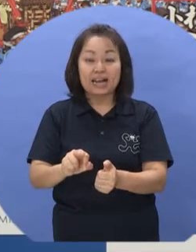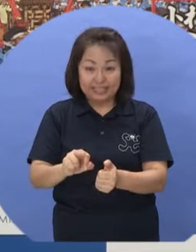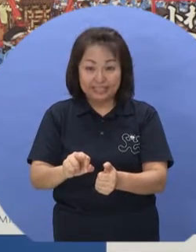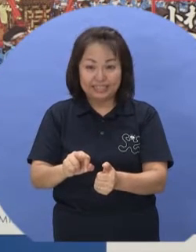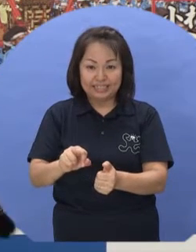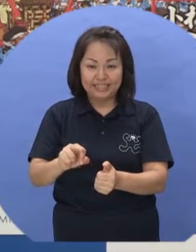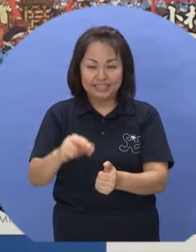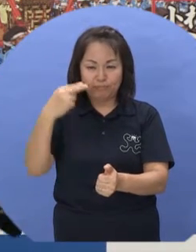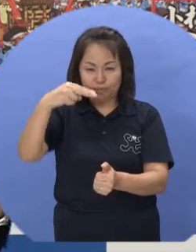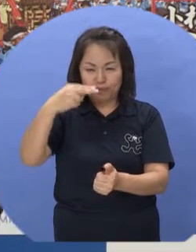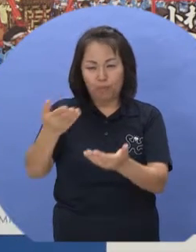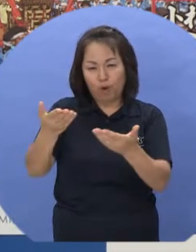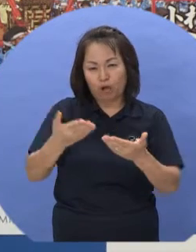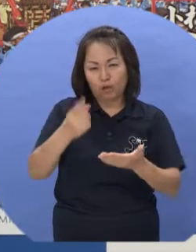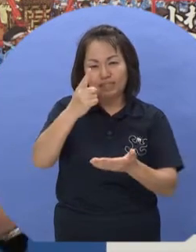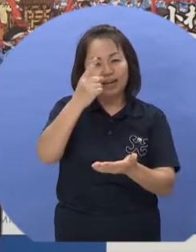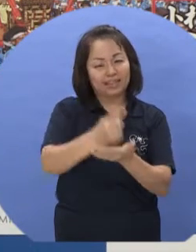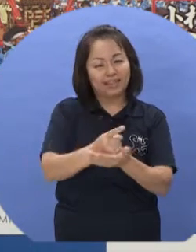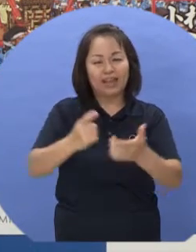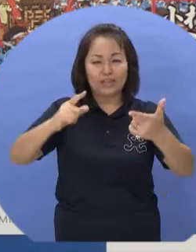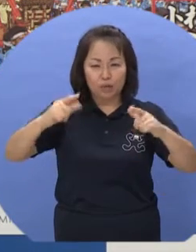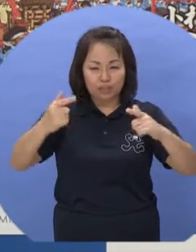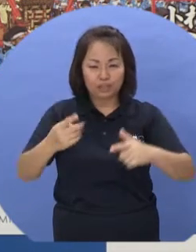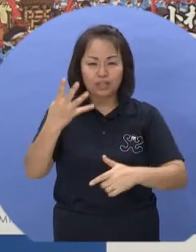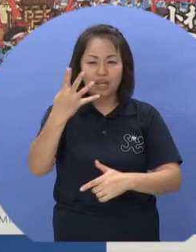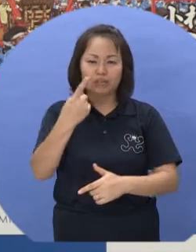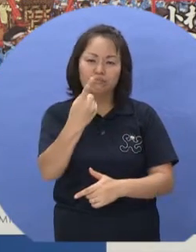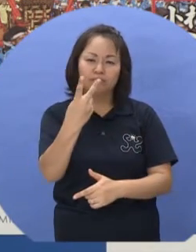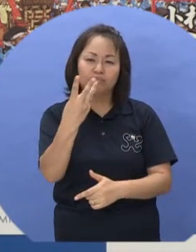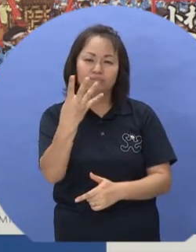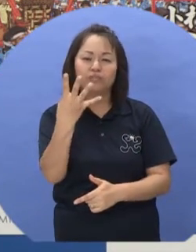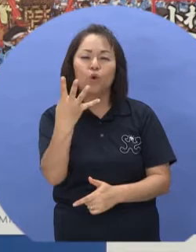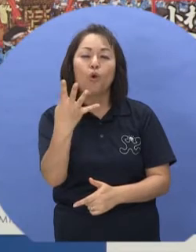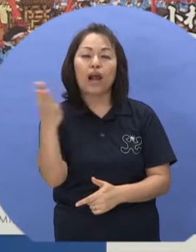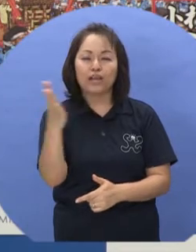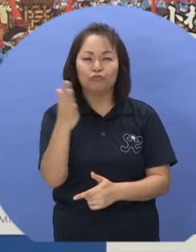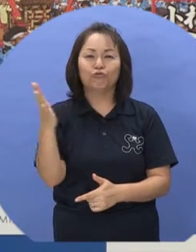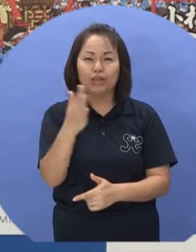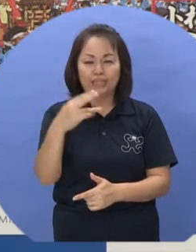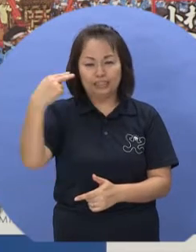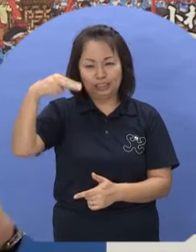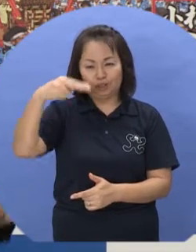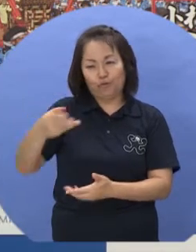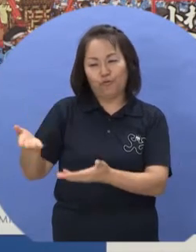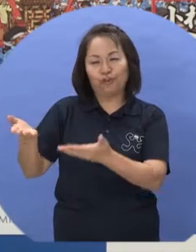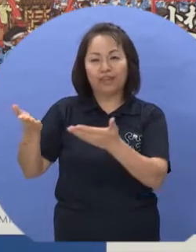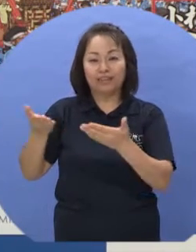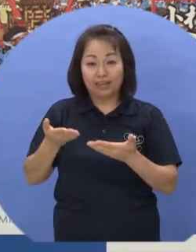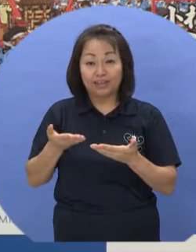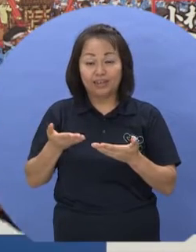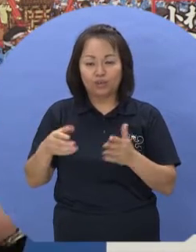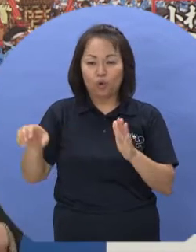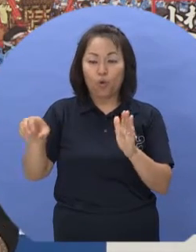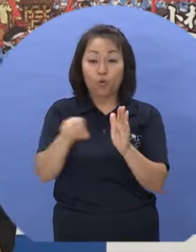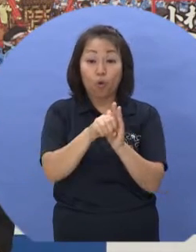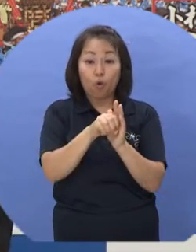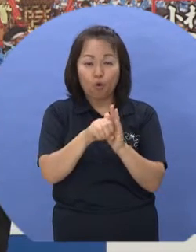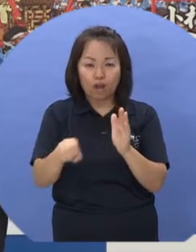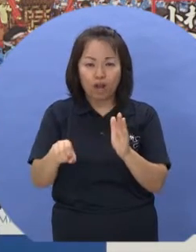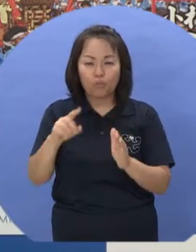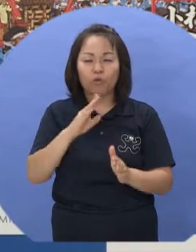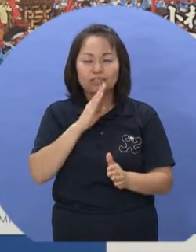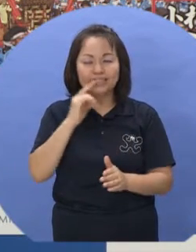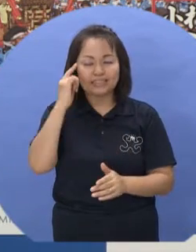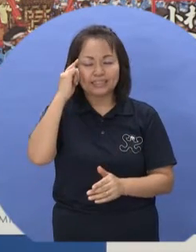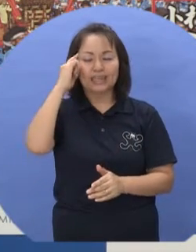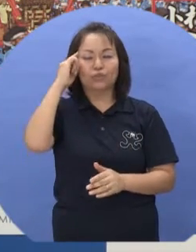て4回ぐらいですね、継続して指導をさせていただきながら、またその効果というものを実感をしていただくべ